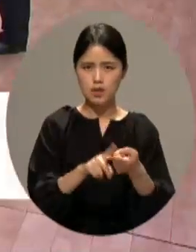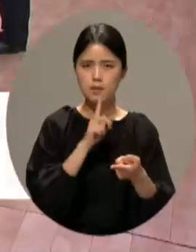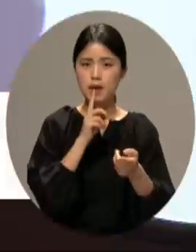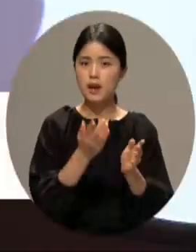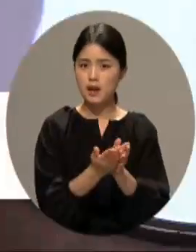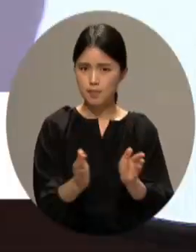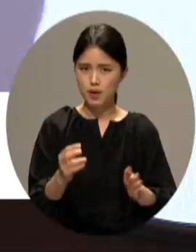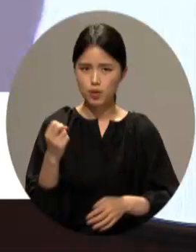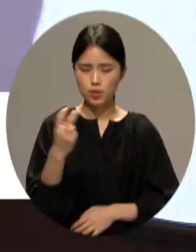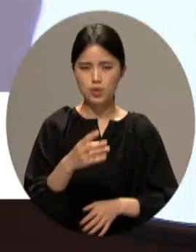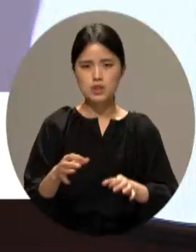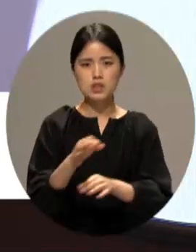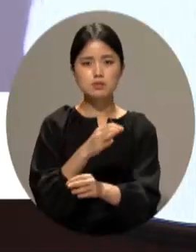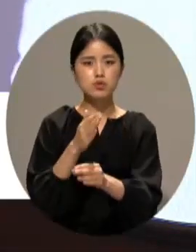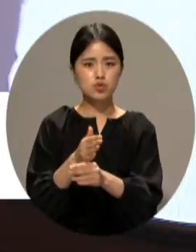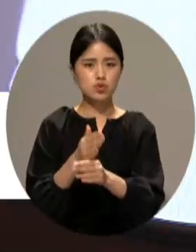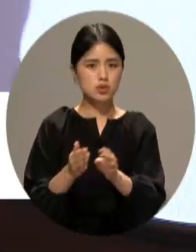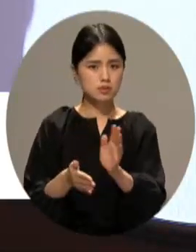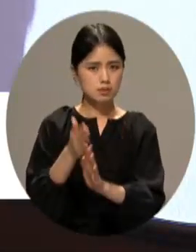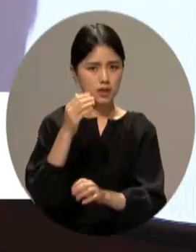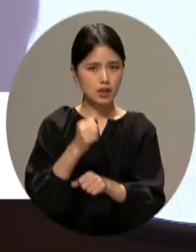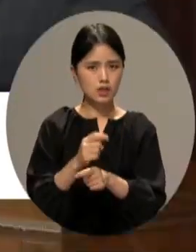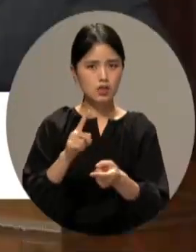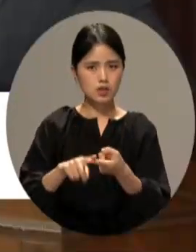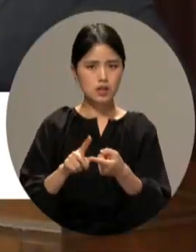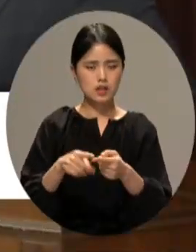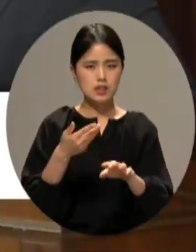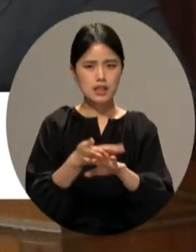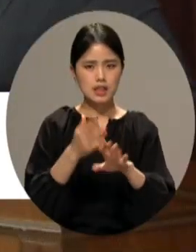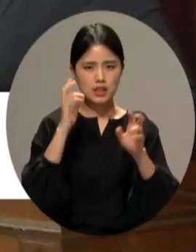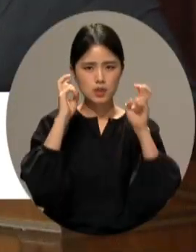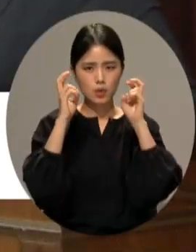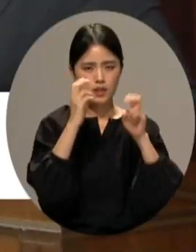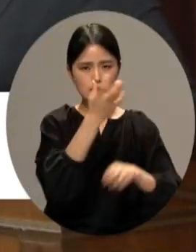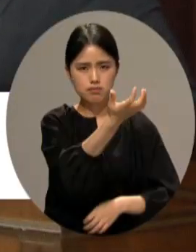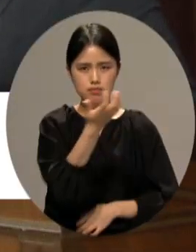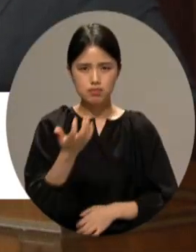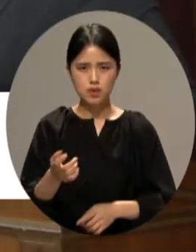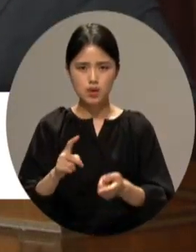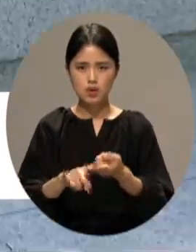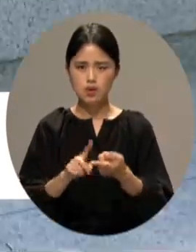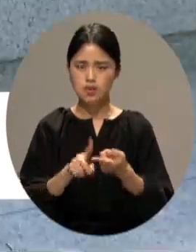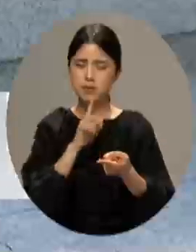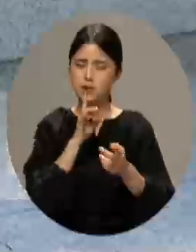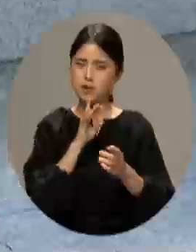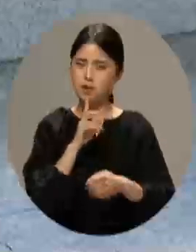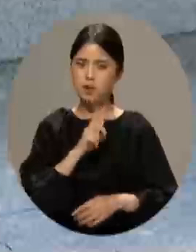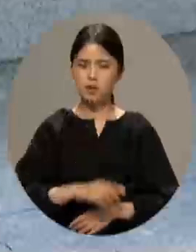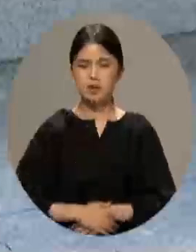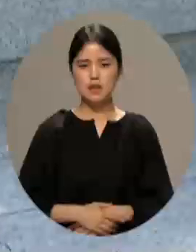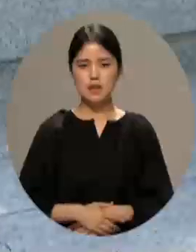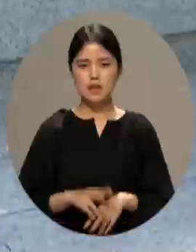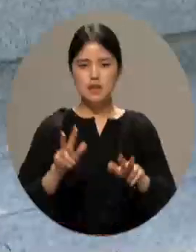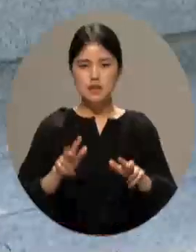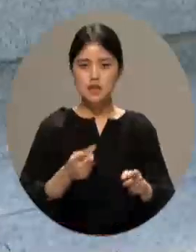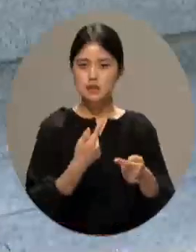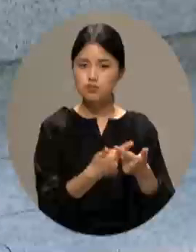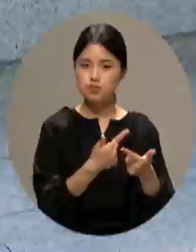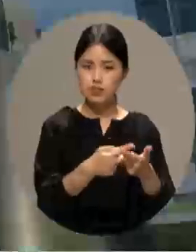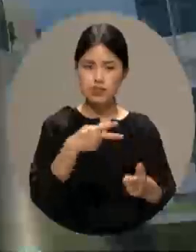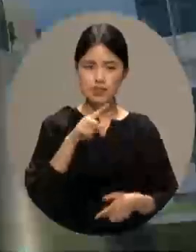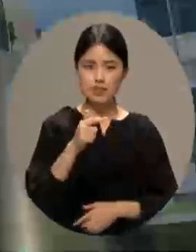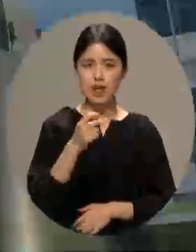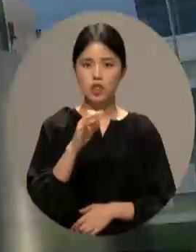어불성설인데다 금융중심지 지정도 외국계 기업을 유치하겠다는 정도에 그쳐 있습니다. 당장 부산의